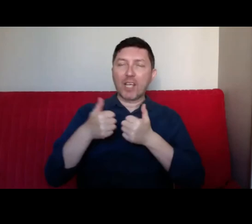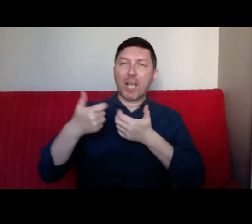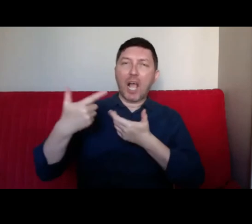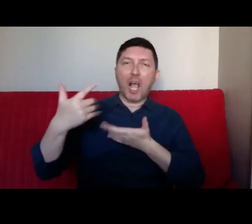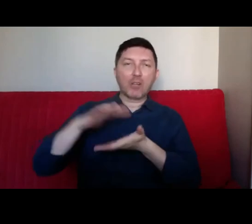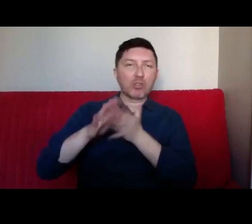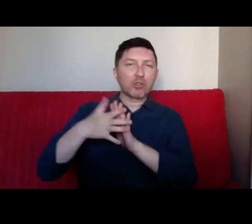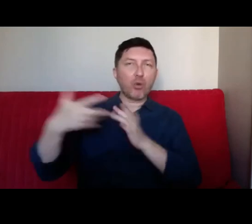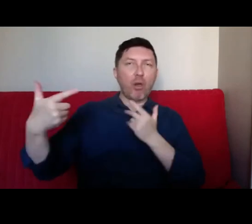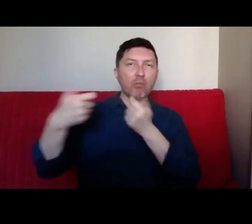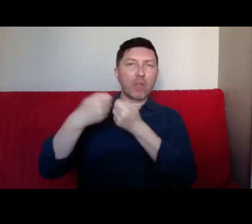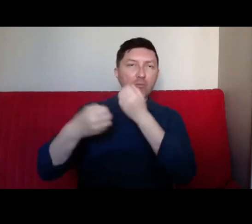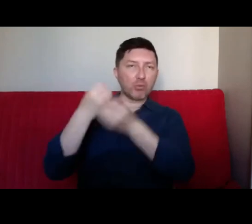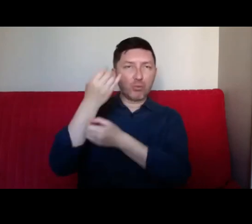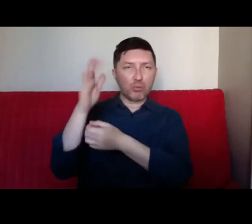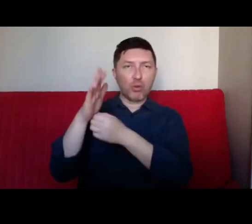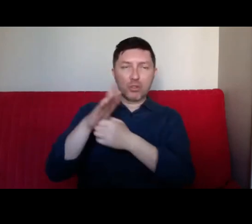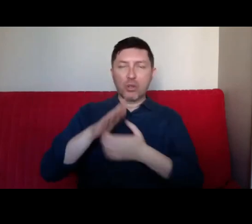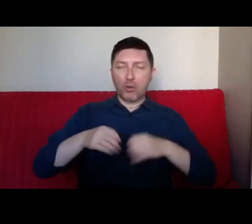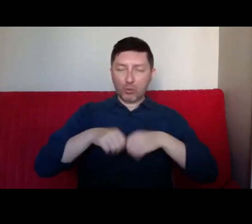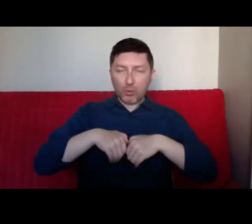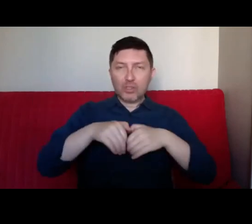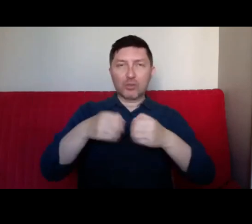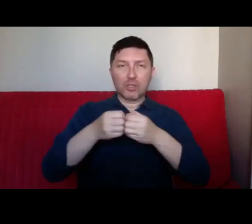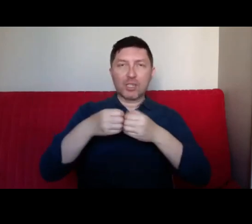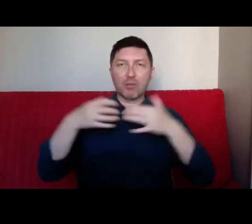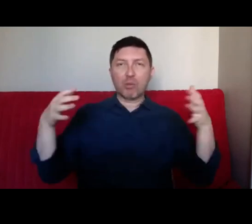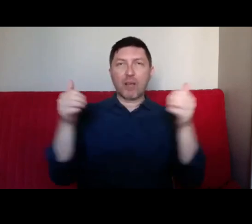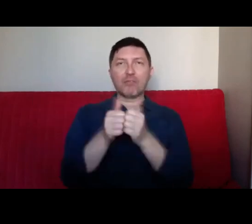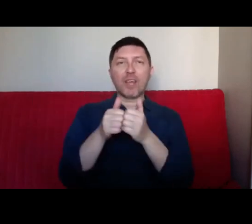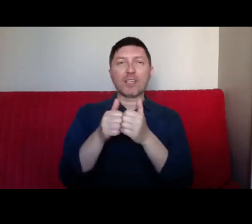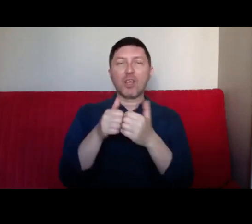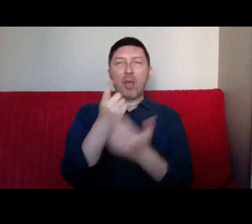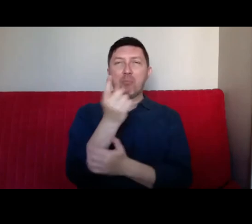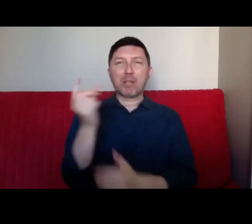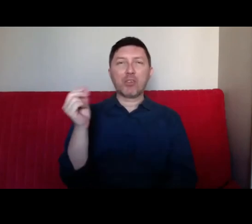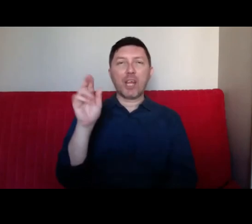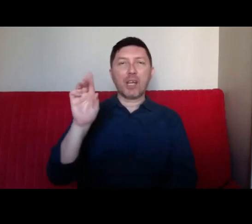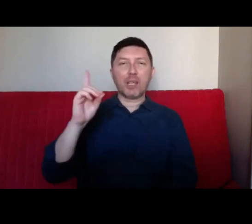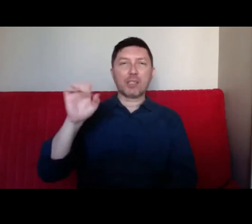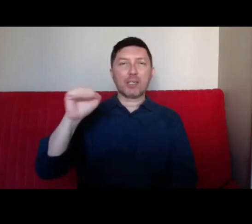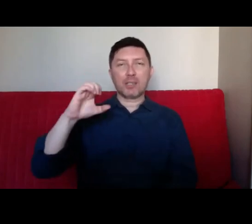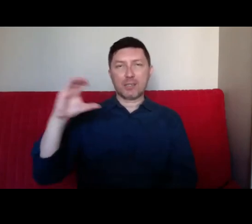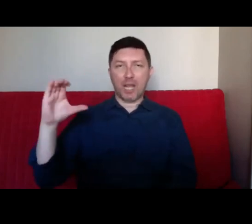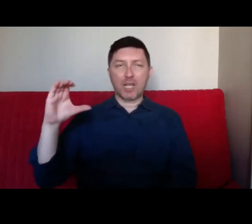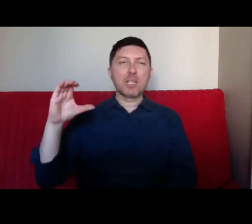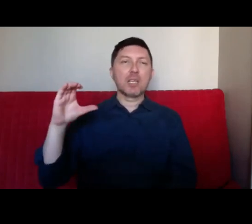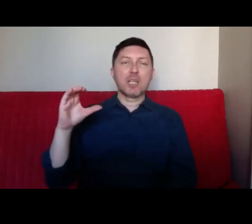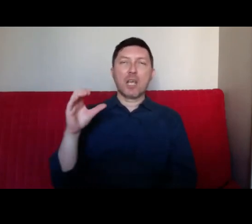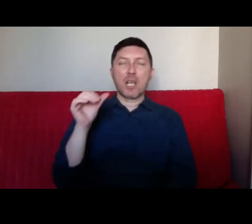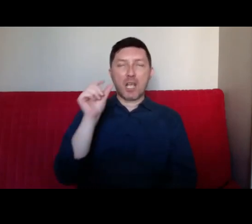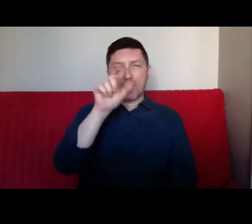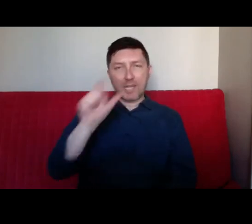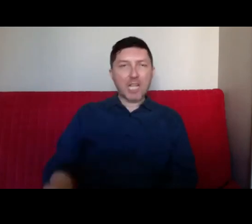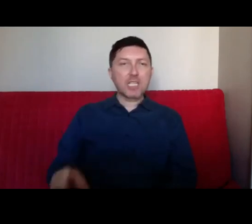européens cette pratique et de continuer avec nos partenaires DESC en Italie, Espagne et Belgique de continuer